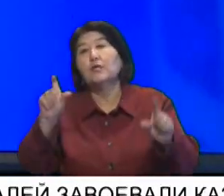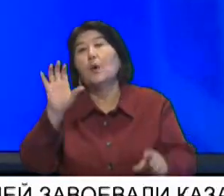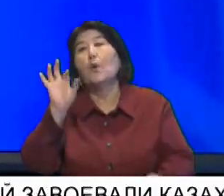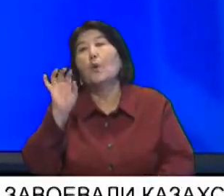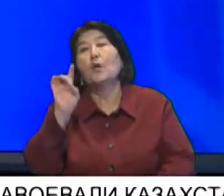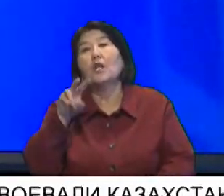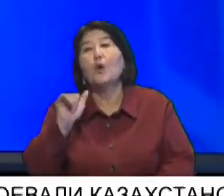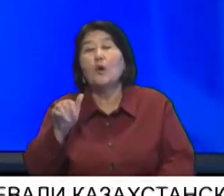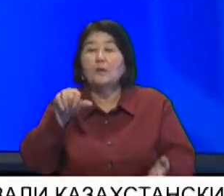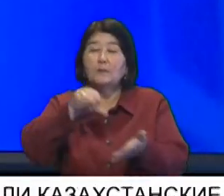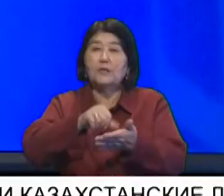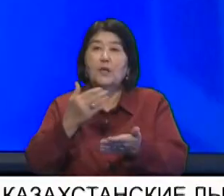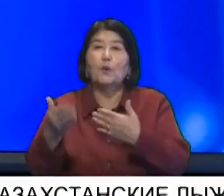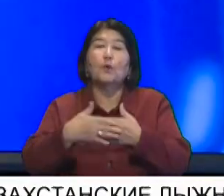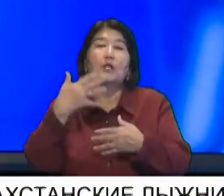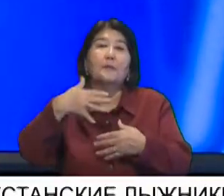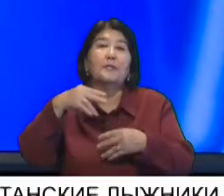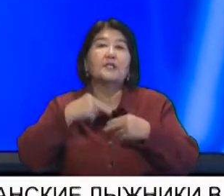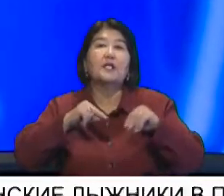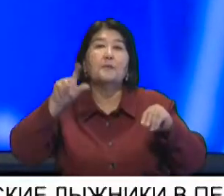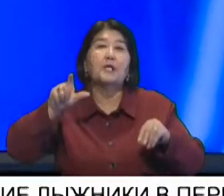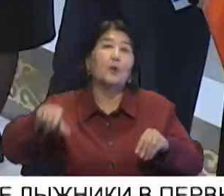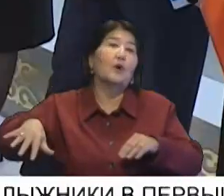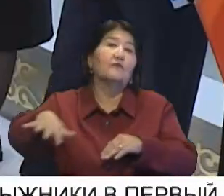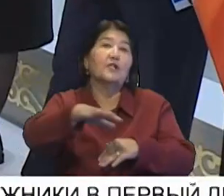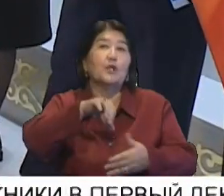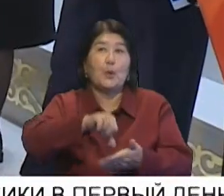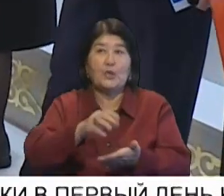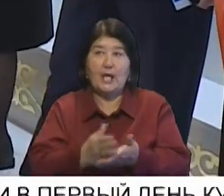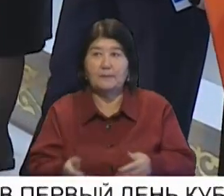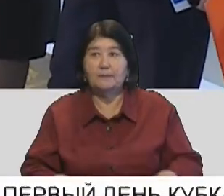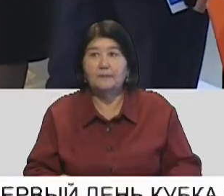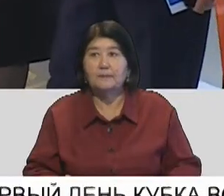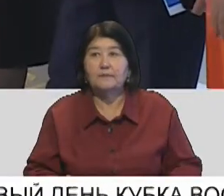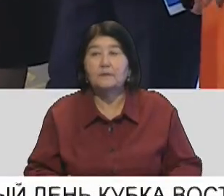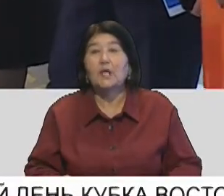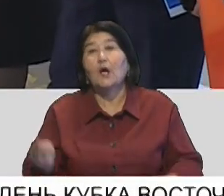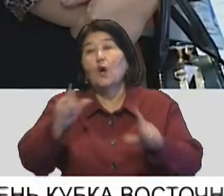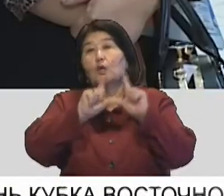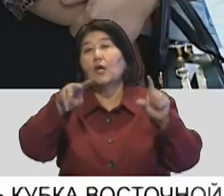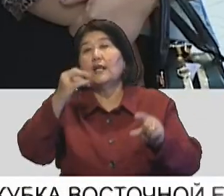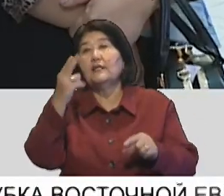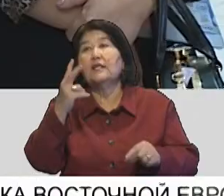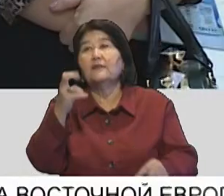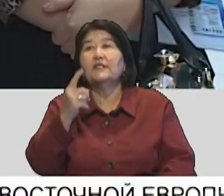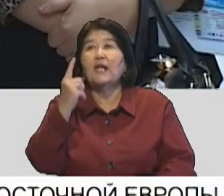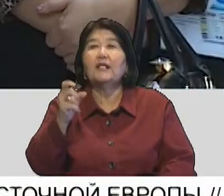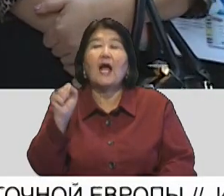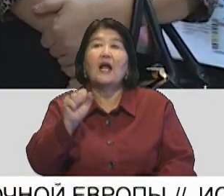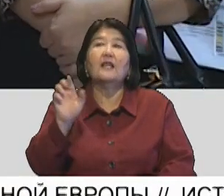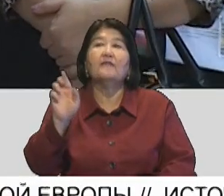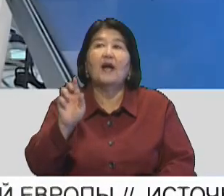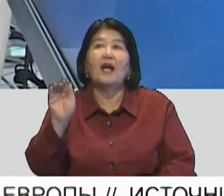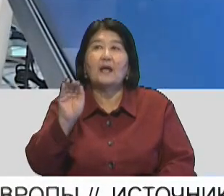в семинарии приняли участие около п педагогов региона в школе лицея номер 2011 имени аль-фараби